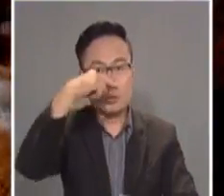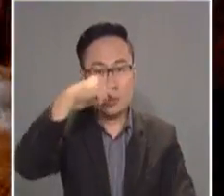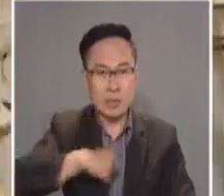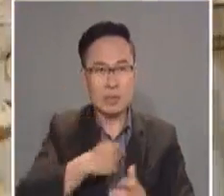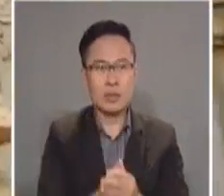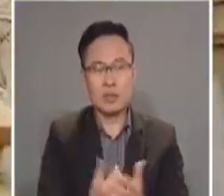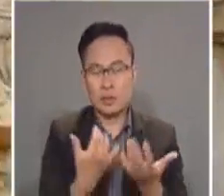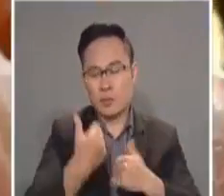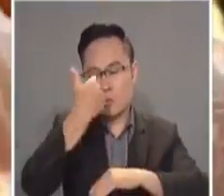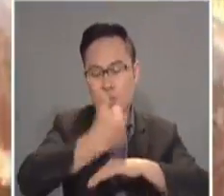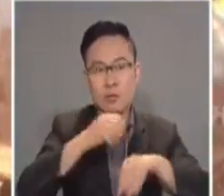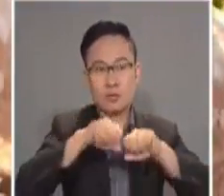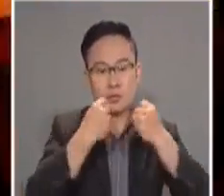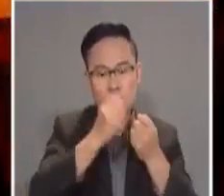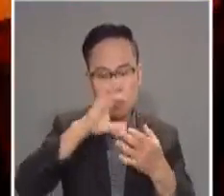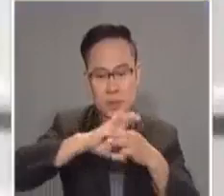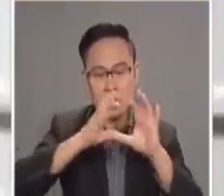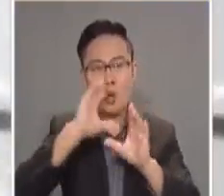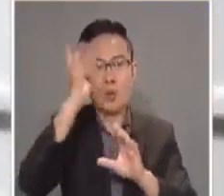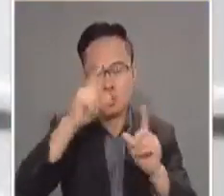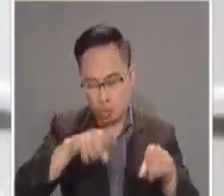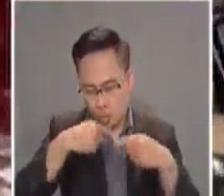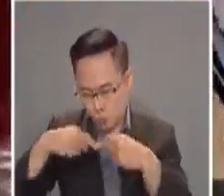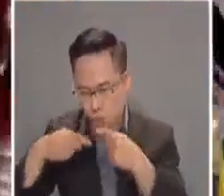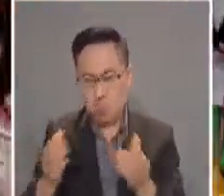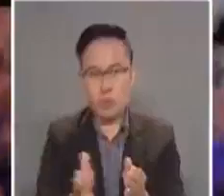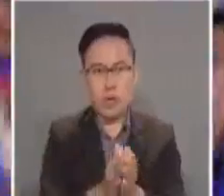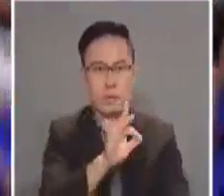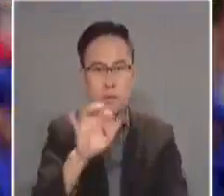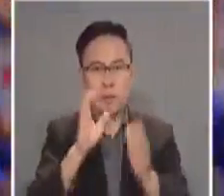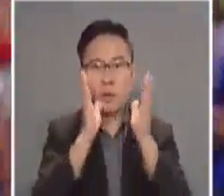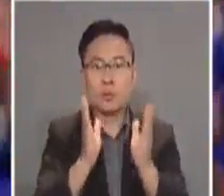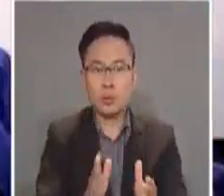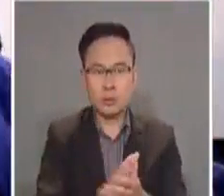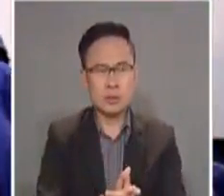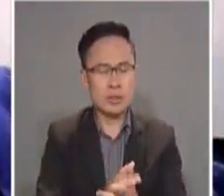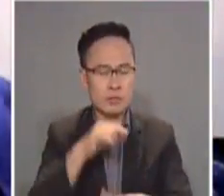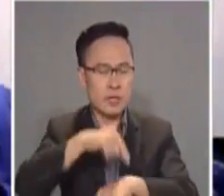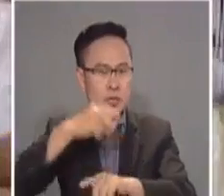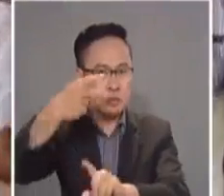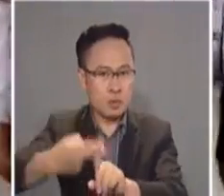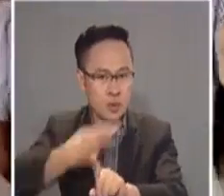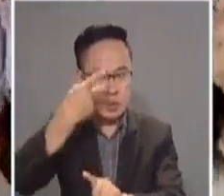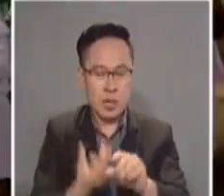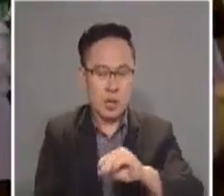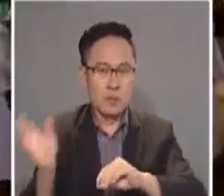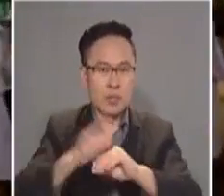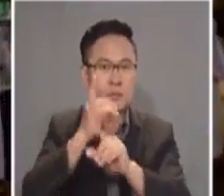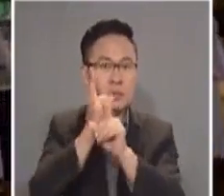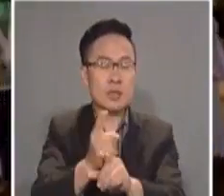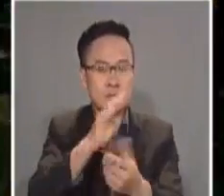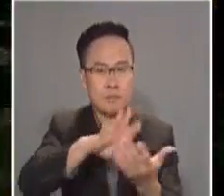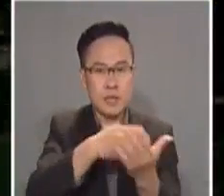ผู้บริหารระดับสูงขององค์กรกีฬาได้ตอบรับมาร่วมงานแล้ว800คนและคาดว่าเหลือเวลาอีก2เดือนจะมีเพิ่มขึ้นตามเป้าที่วาง